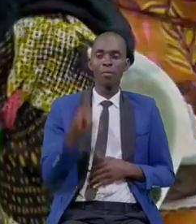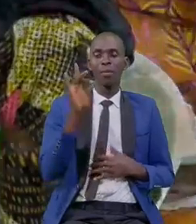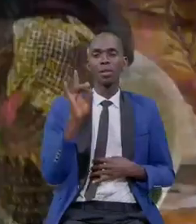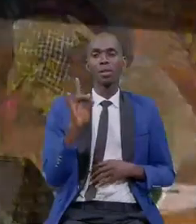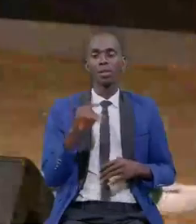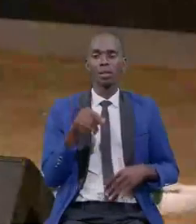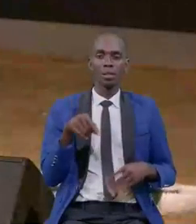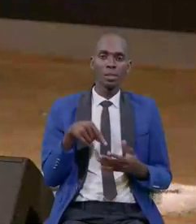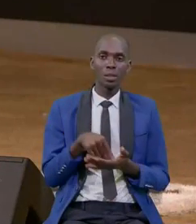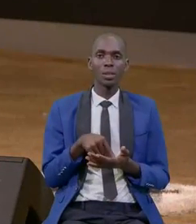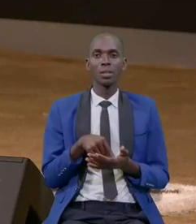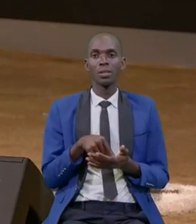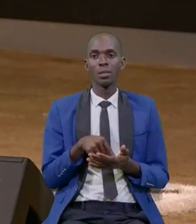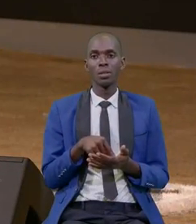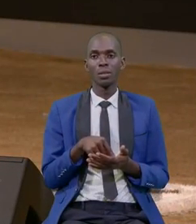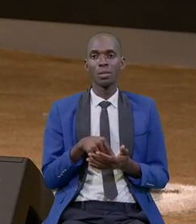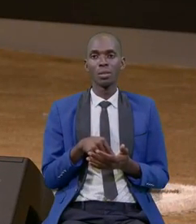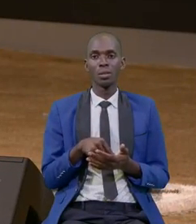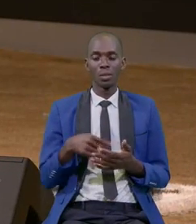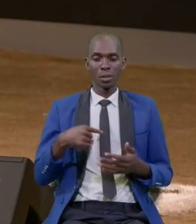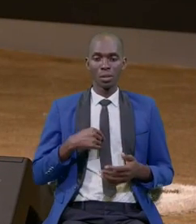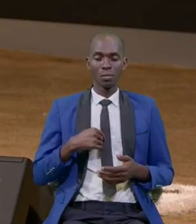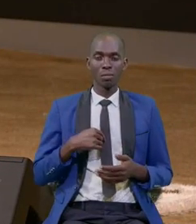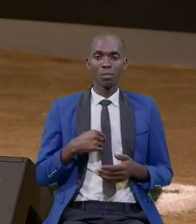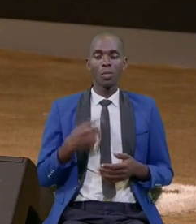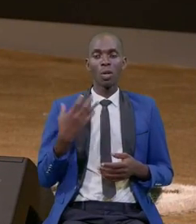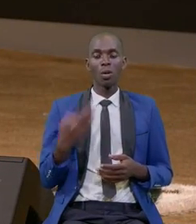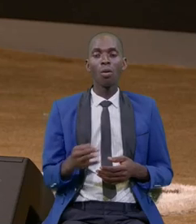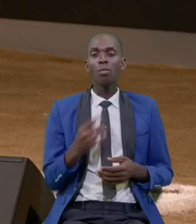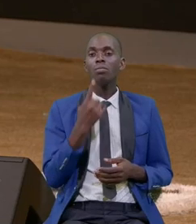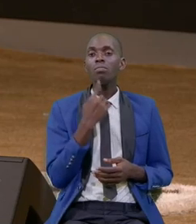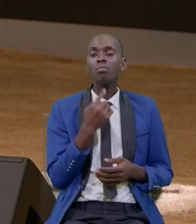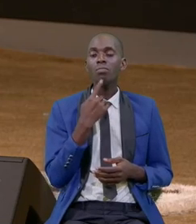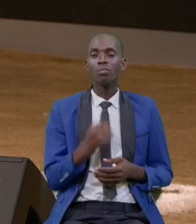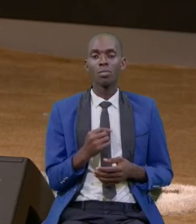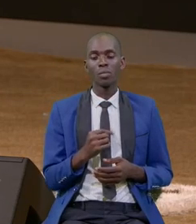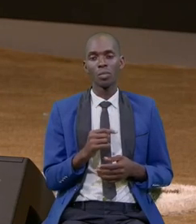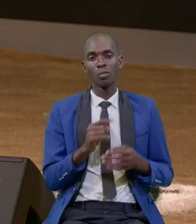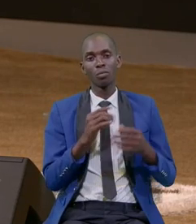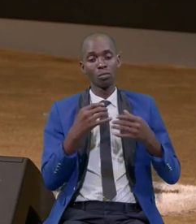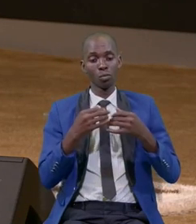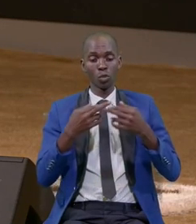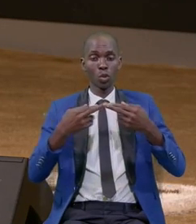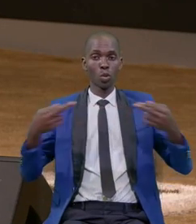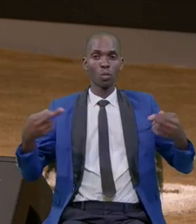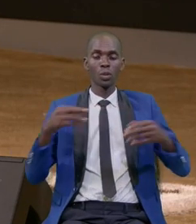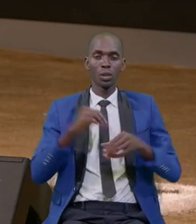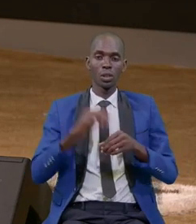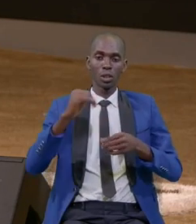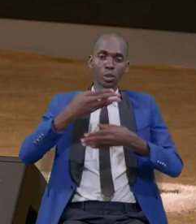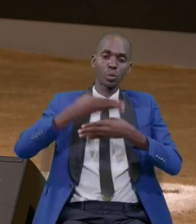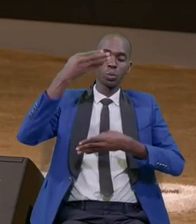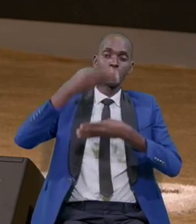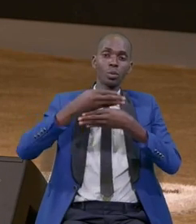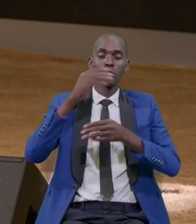ce fil, ce cordon de fil cramoisi à la